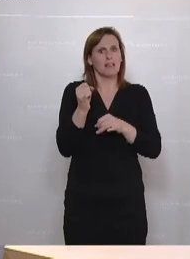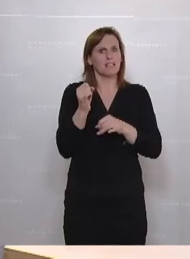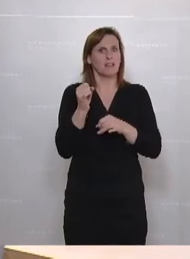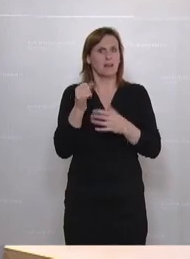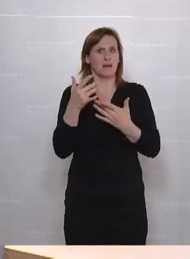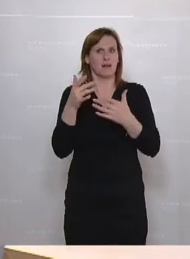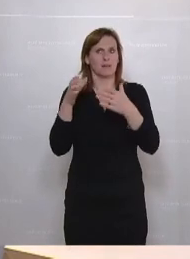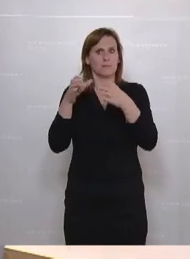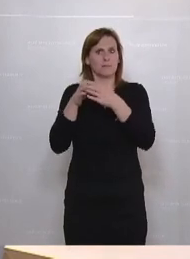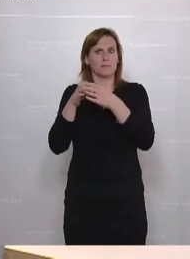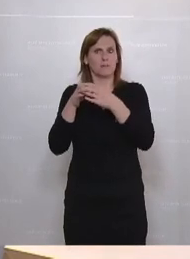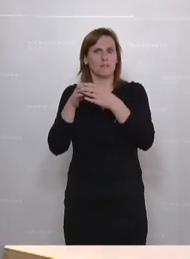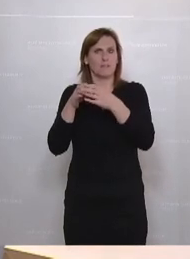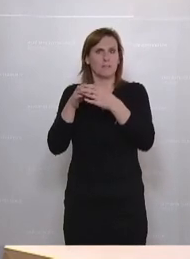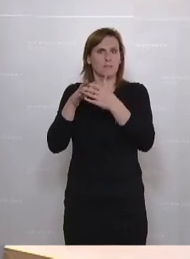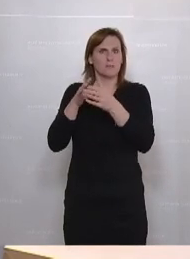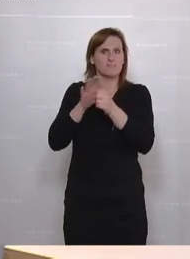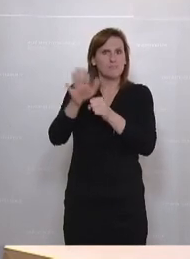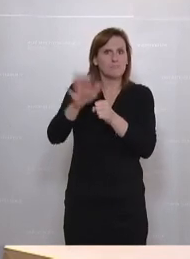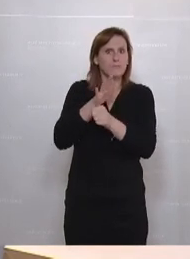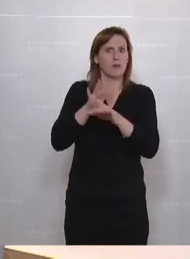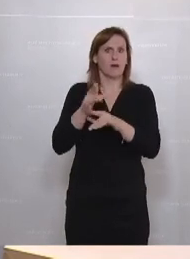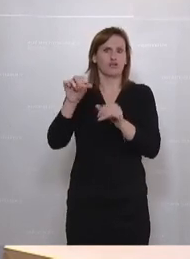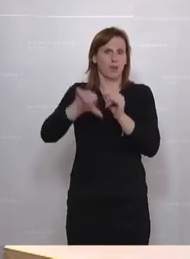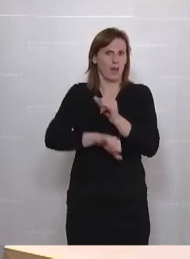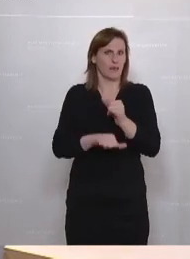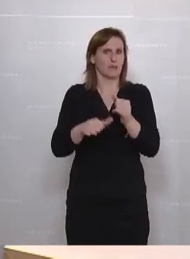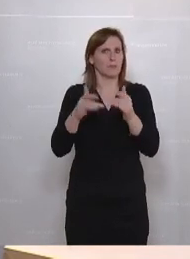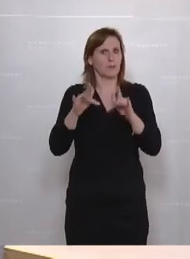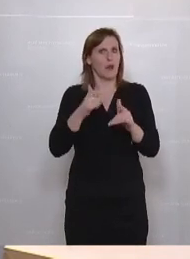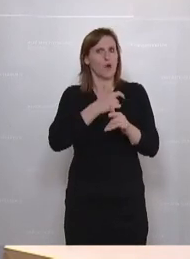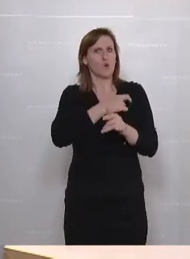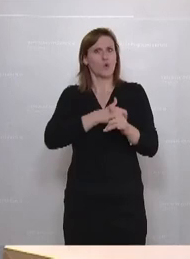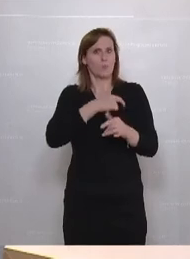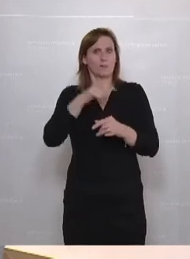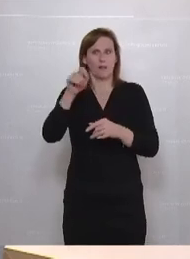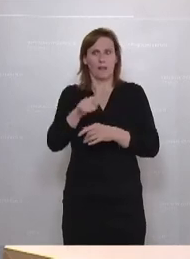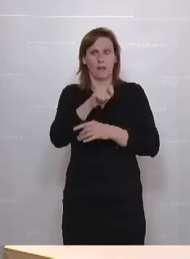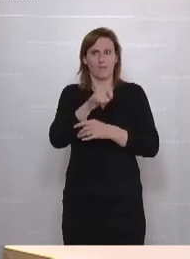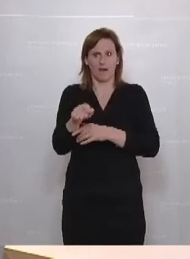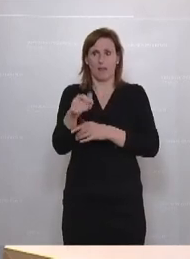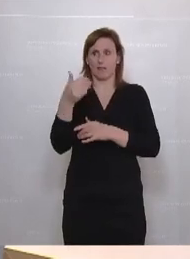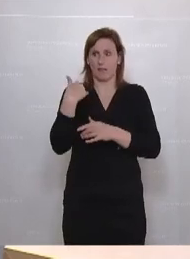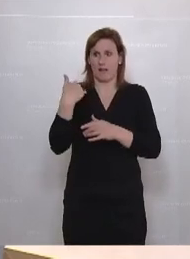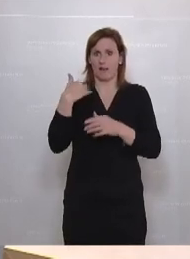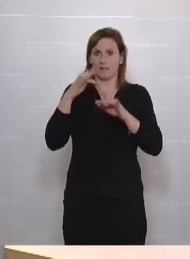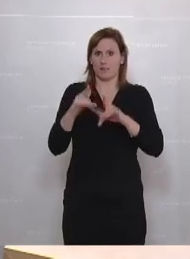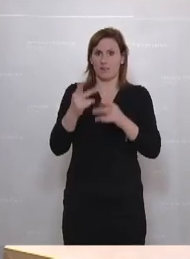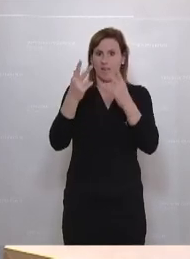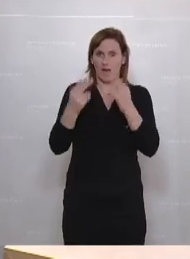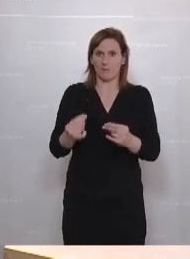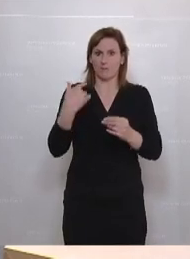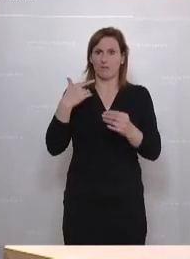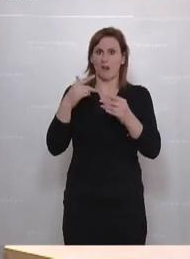schlecht. Es gibt aber ein gewähltes Komitee, das aus gewählten, bei der letzten im Herbst stattfindenden